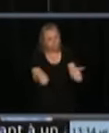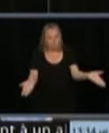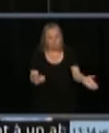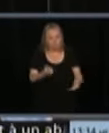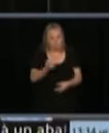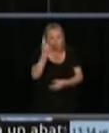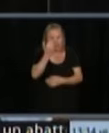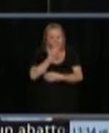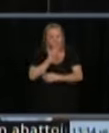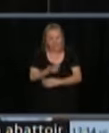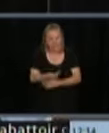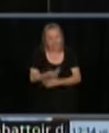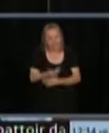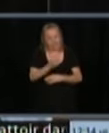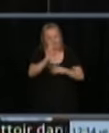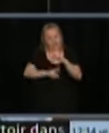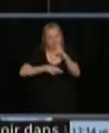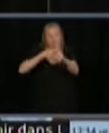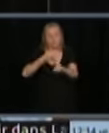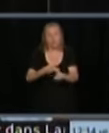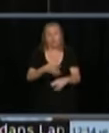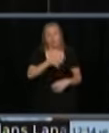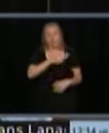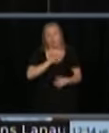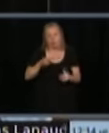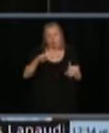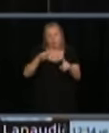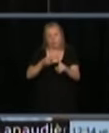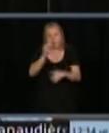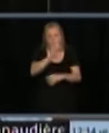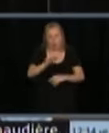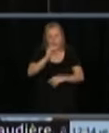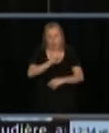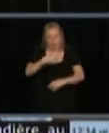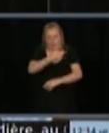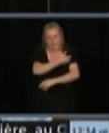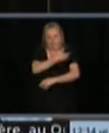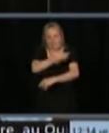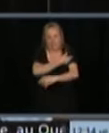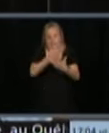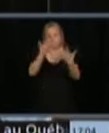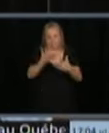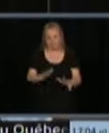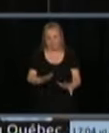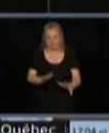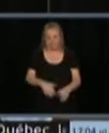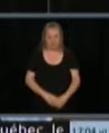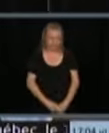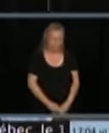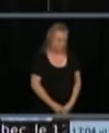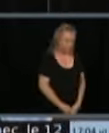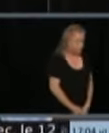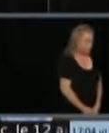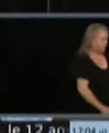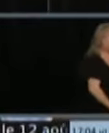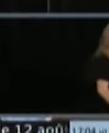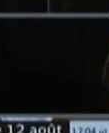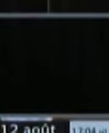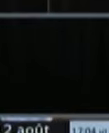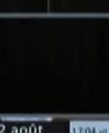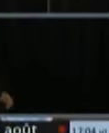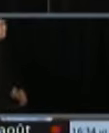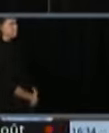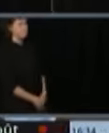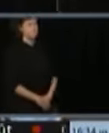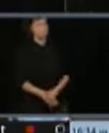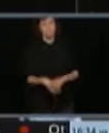les personnes de la santé dans le mois d'octobre. Charles Cavalier, Journal de Québec. Bonjour à vous trois. Docteur Arruda, je reprends la